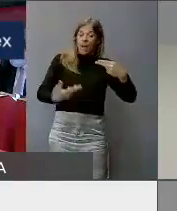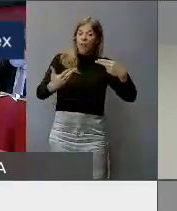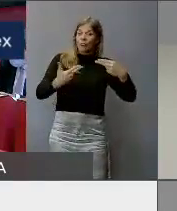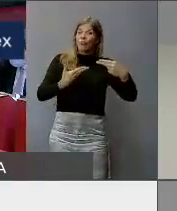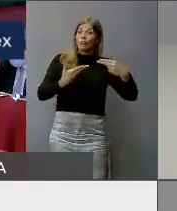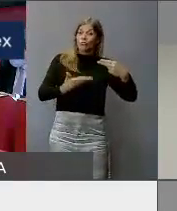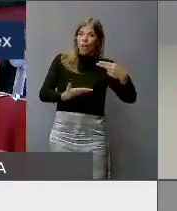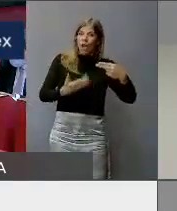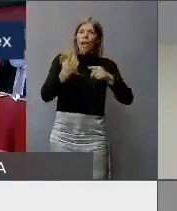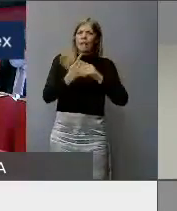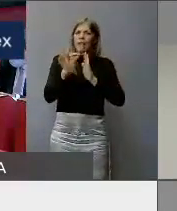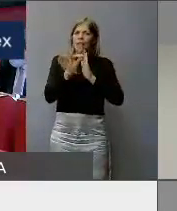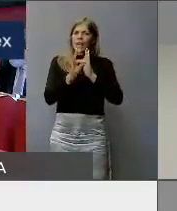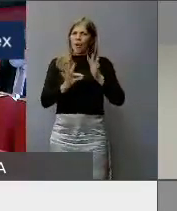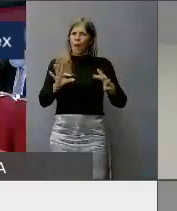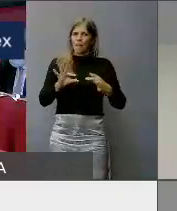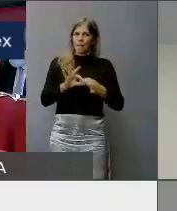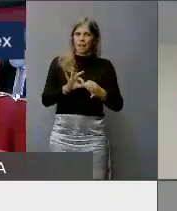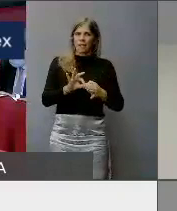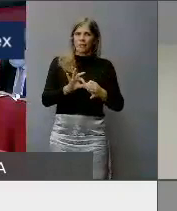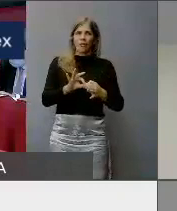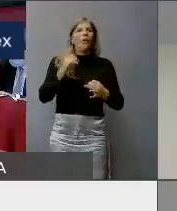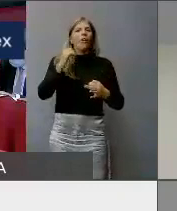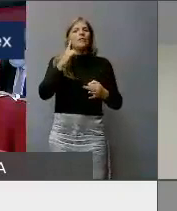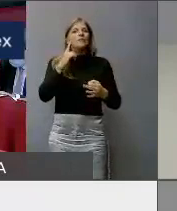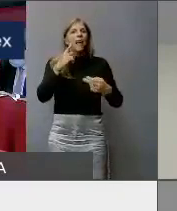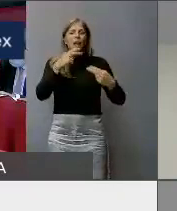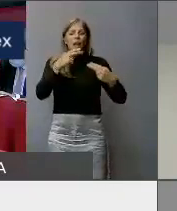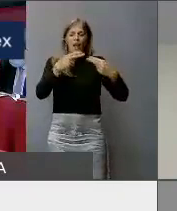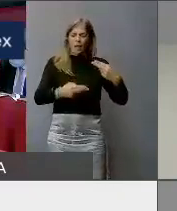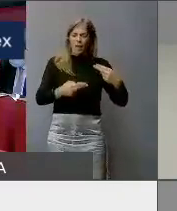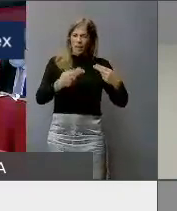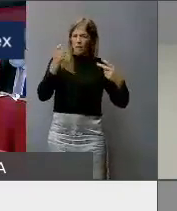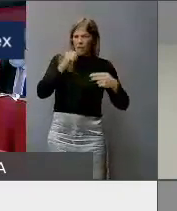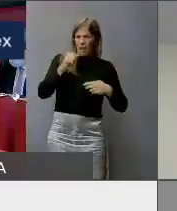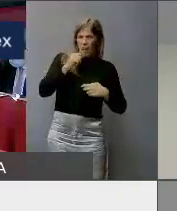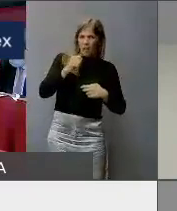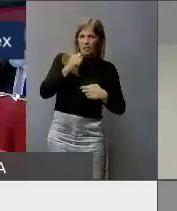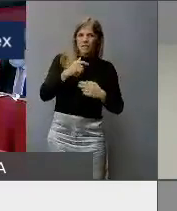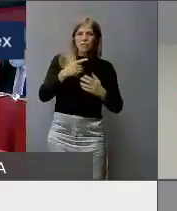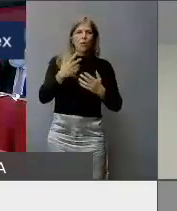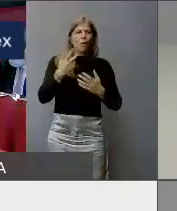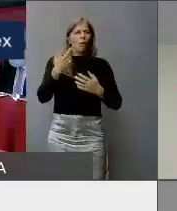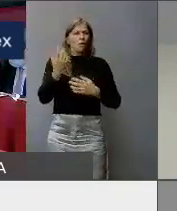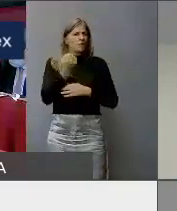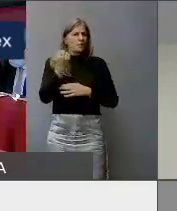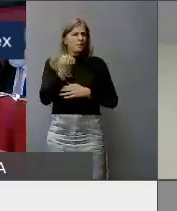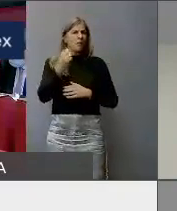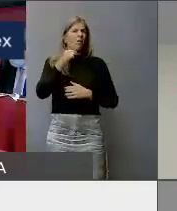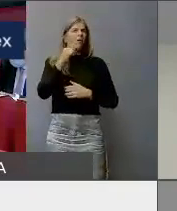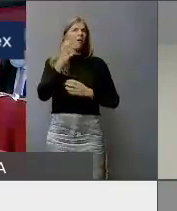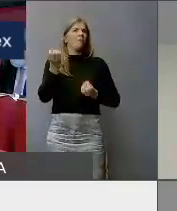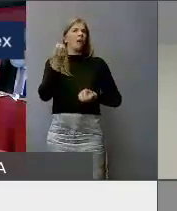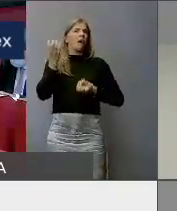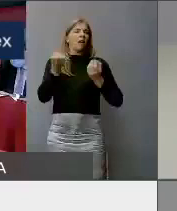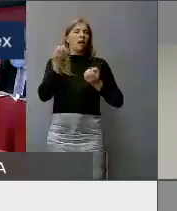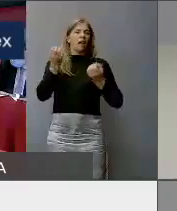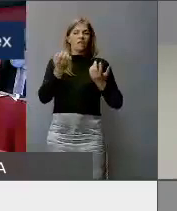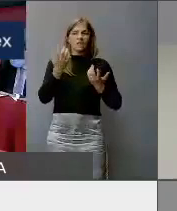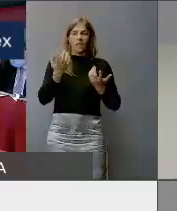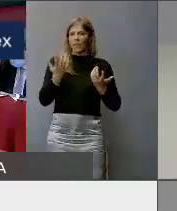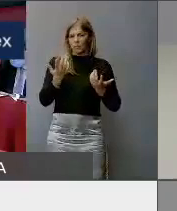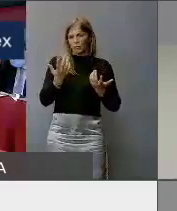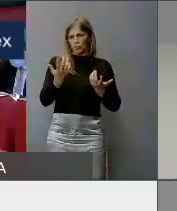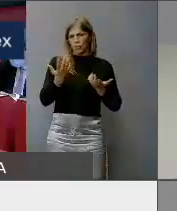mettono in seria difficoltà il sistema e non ragiona quindi su un evidenza dei servizi esistenti ma su una narrazione e non ha